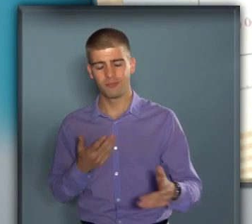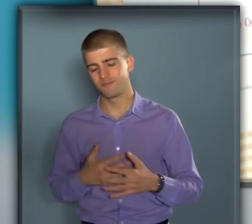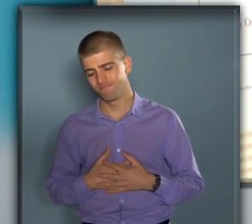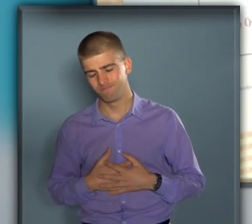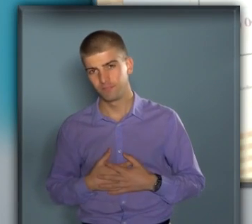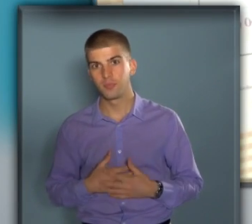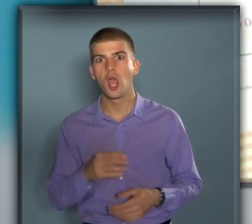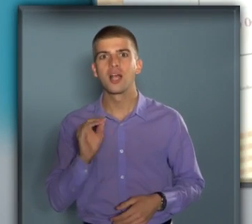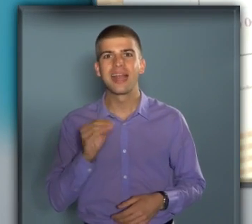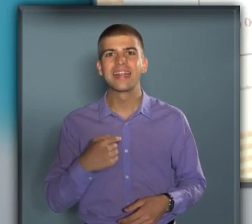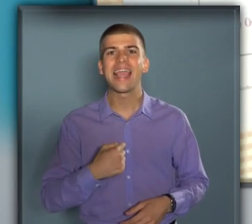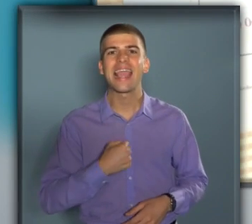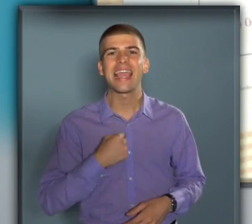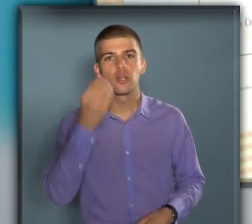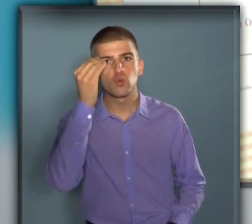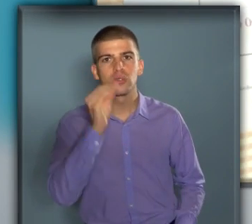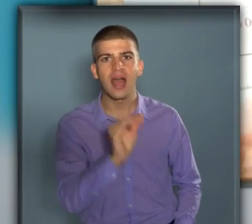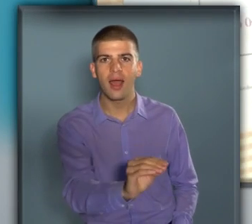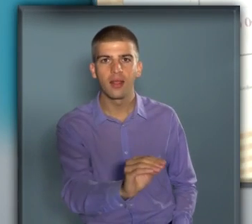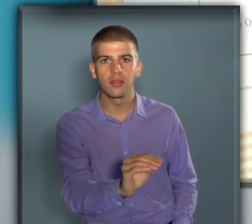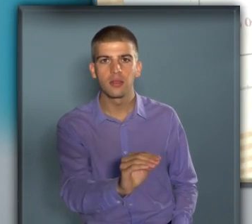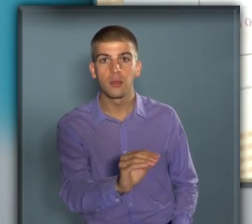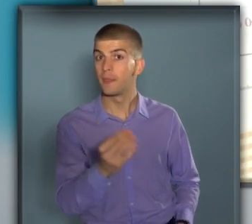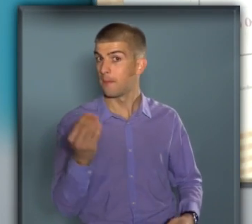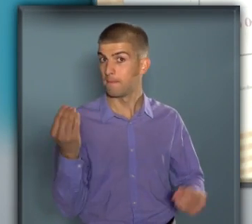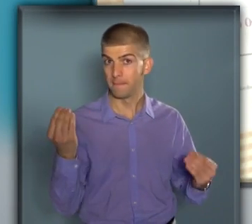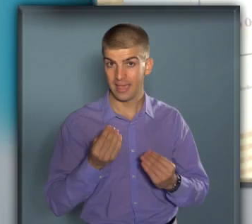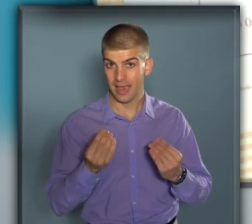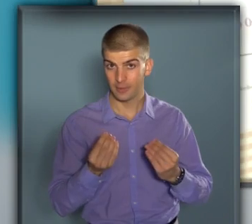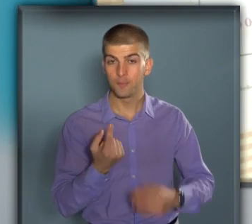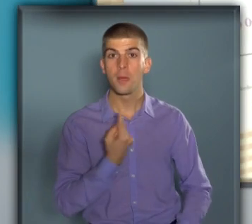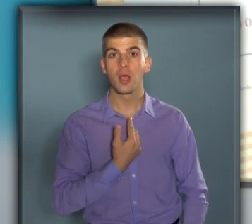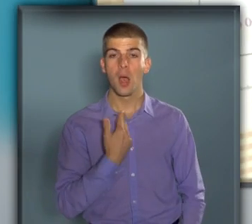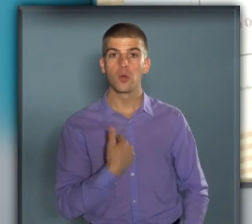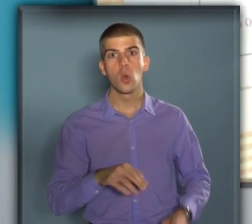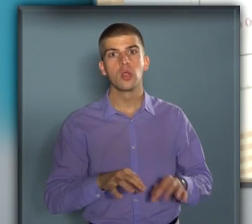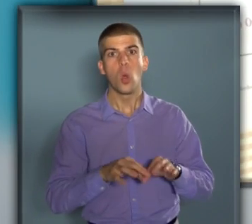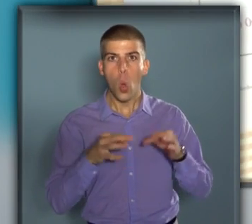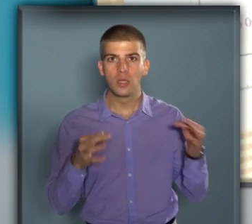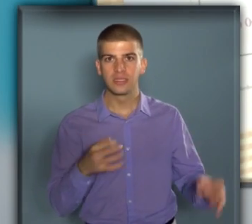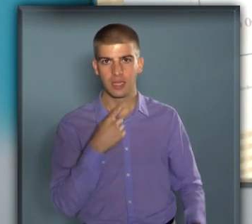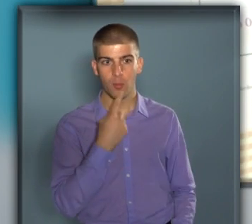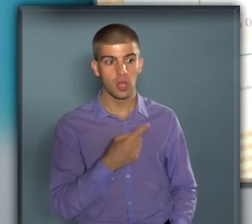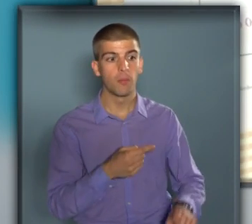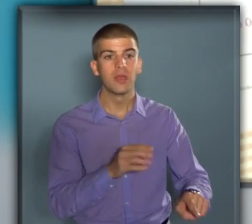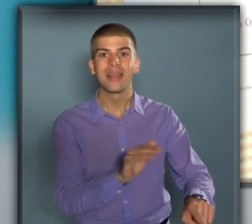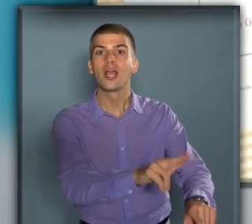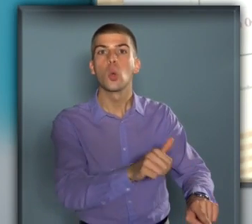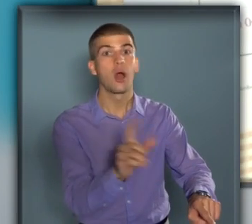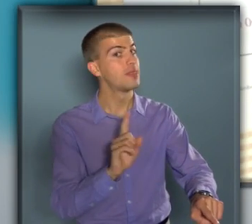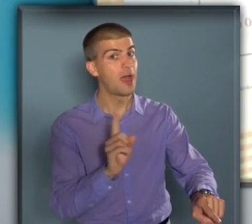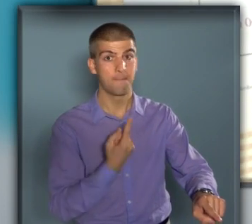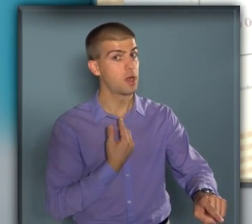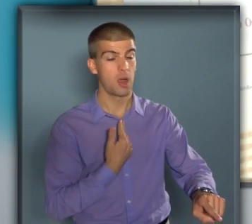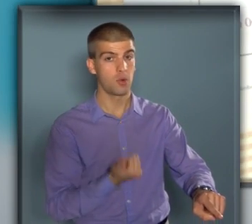mi úgy hívjuk, hogy én üzenet most, akkor valamit őszintén mondtam magamról, nem a gyereket minősítettem, ez se vett el